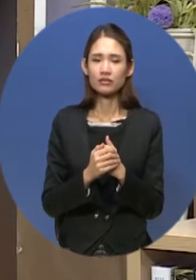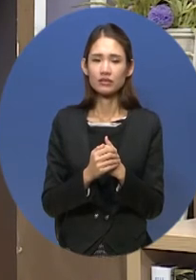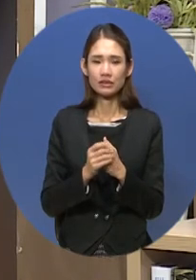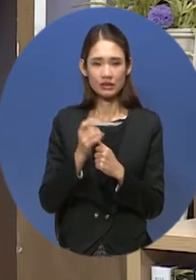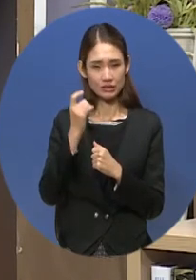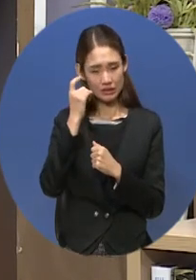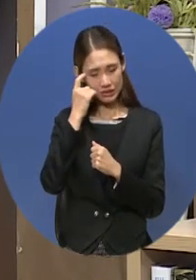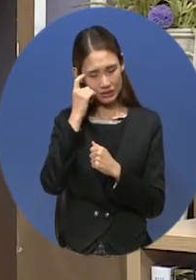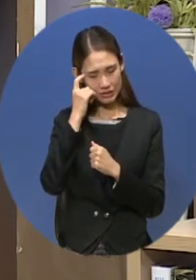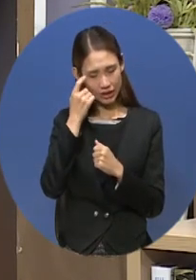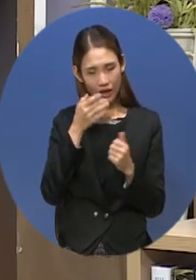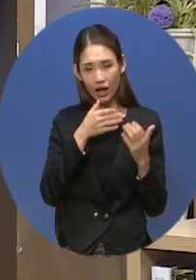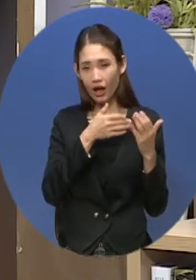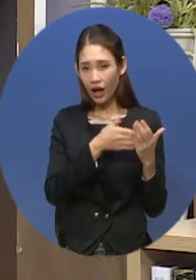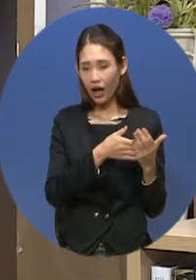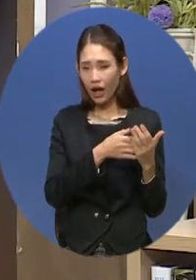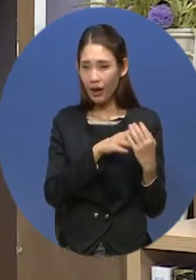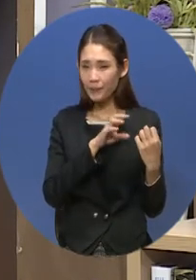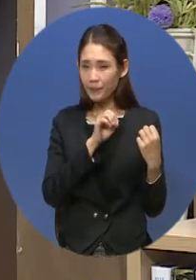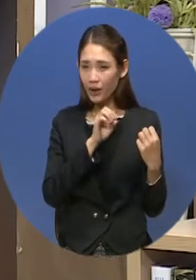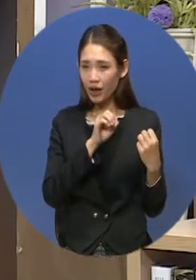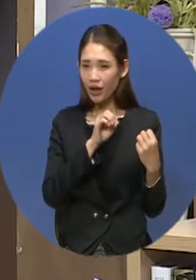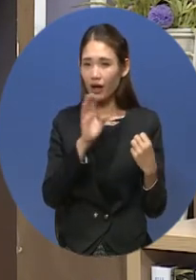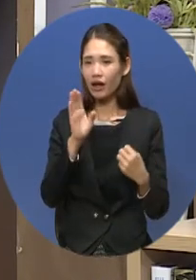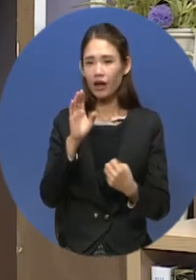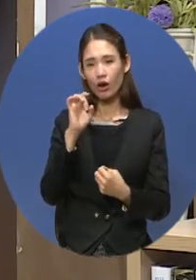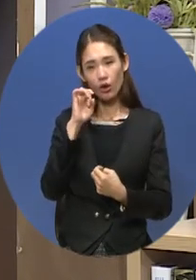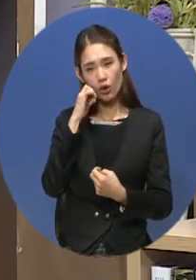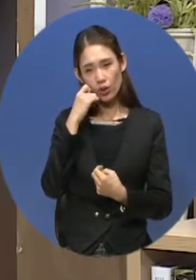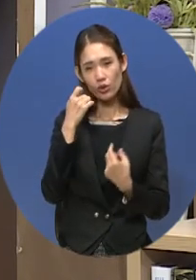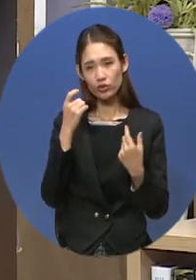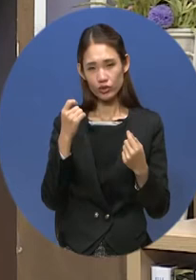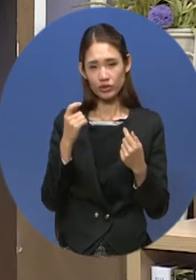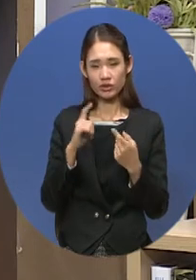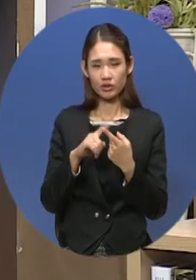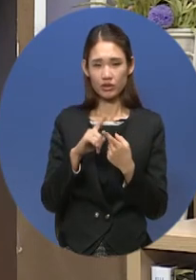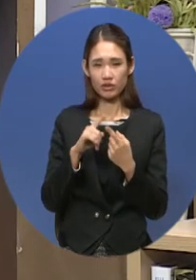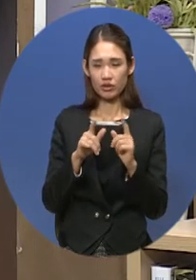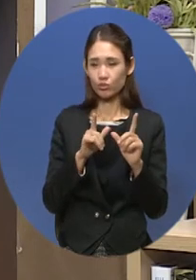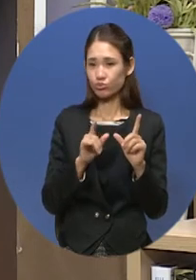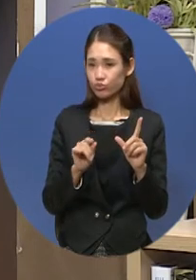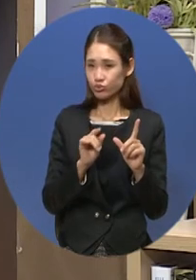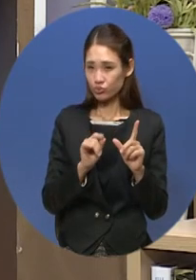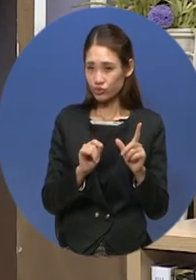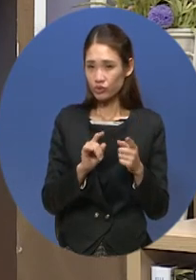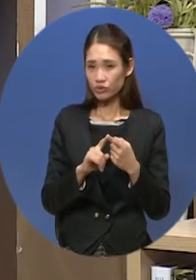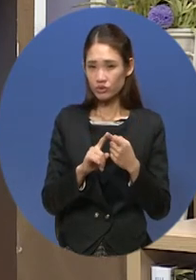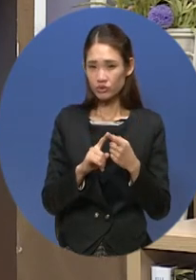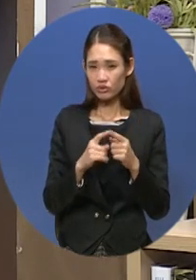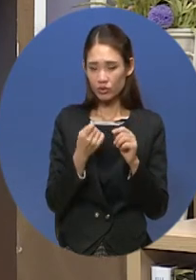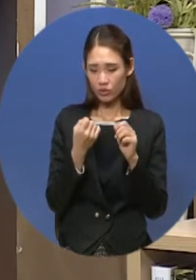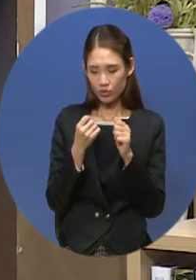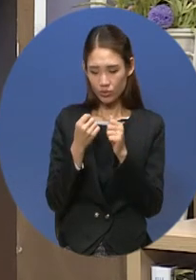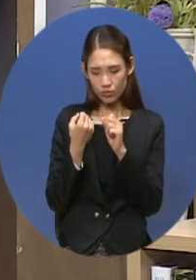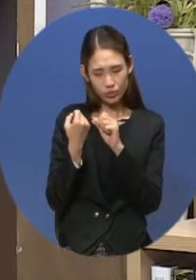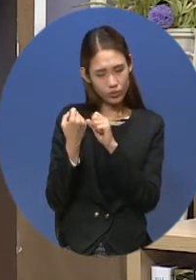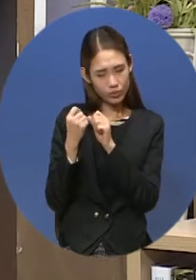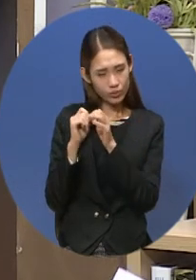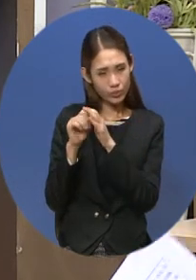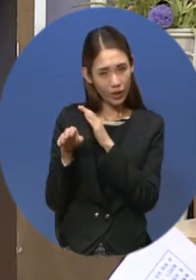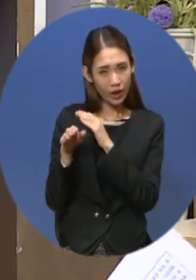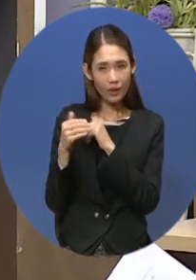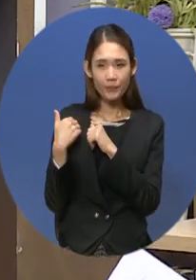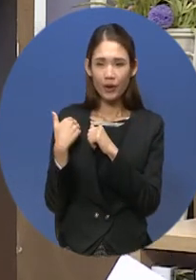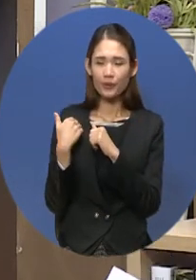그 의사표현의 어려움을 겪으실 수도 있잖아요. 그렇죠. 그런 부분에 대해서도 어떻게 보면 외면받을 수 있는